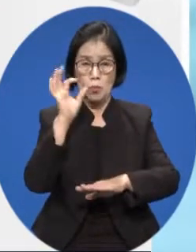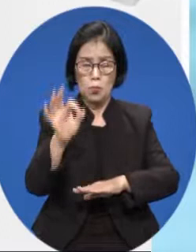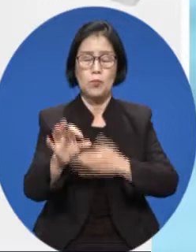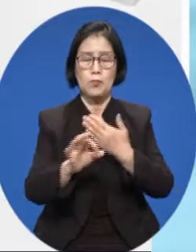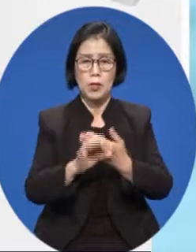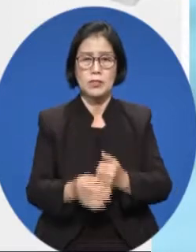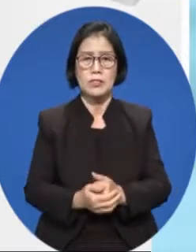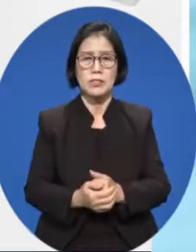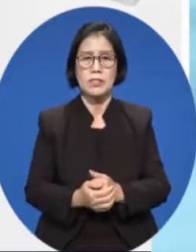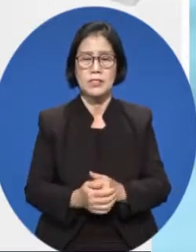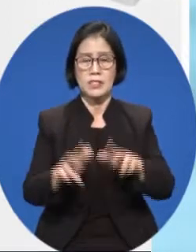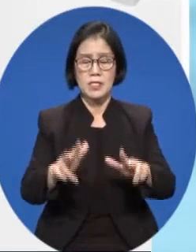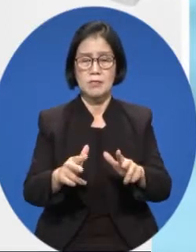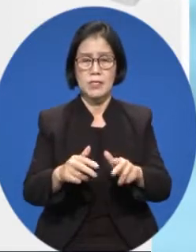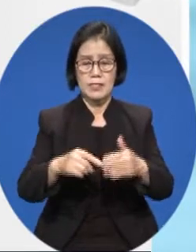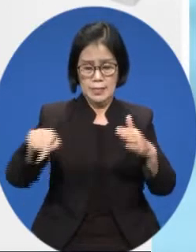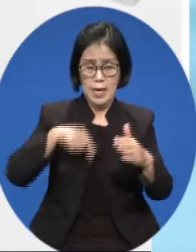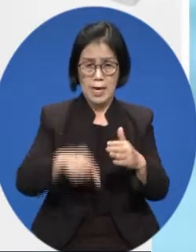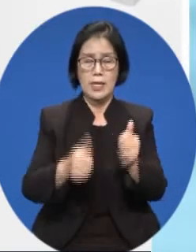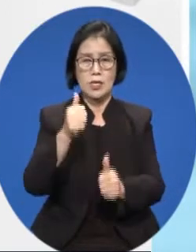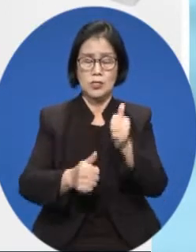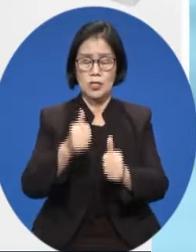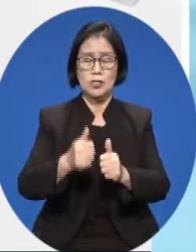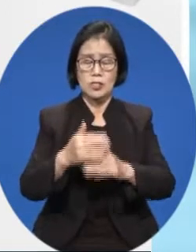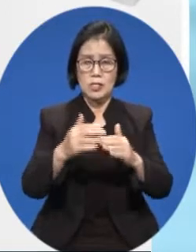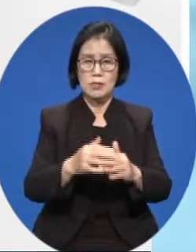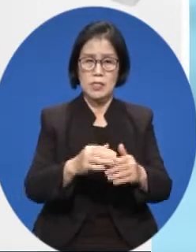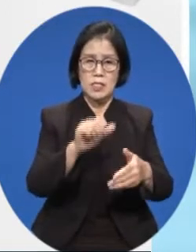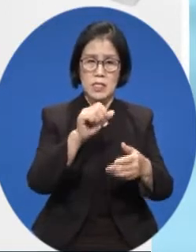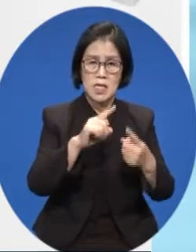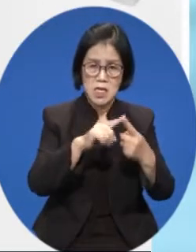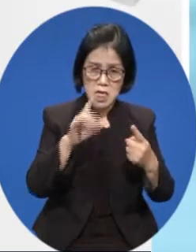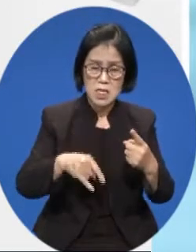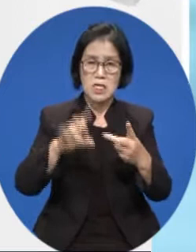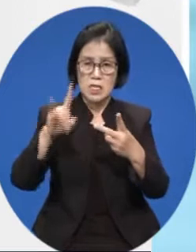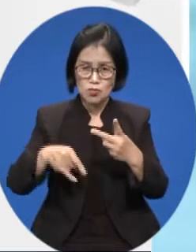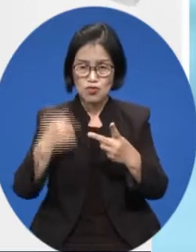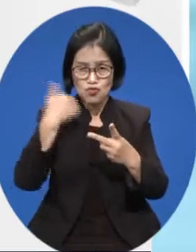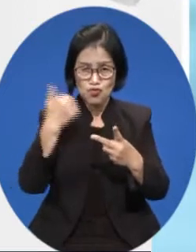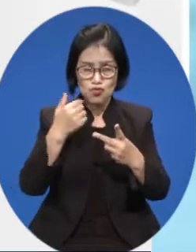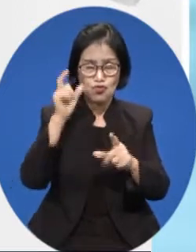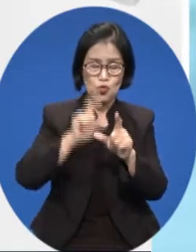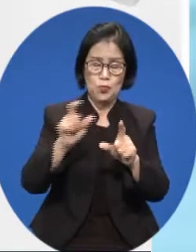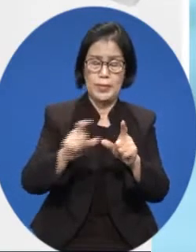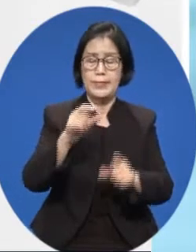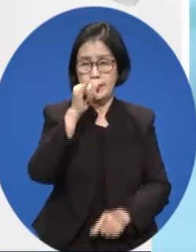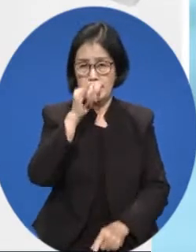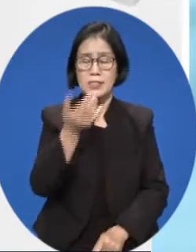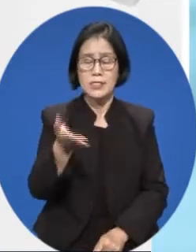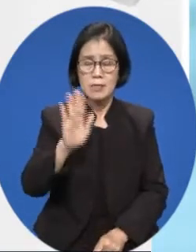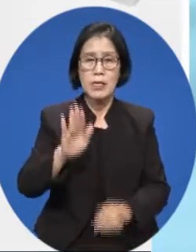물론 이제 지금은 당내 경선 과정이니까 이낙연 있냐 이제 명이냐 둘 중 안에 선택지를 놓고 고민 했을 거라고 생각하는데요